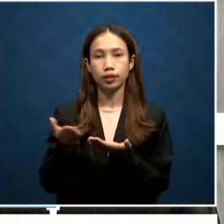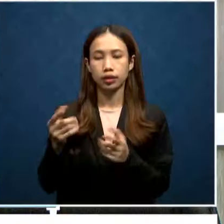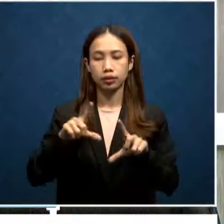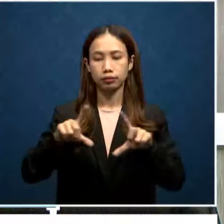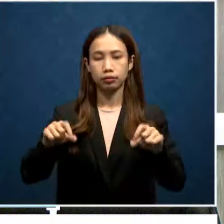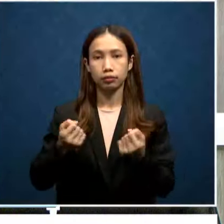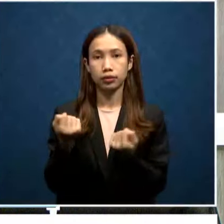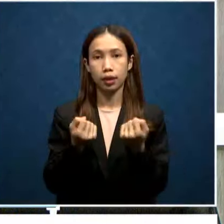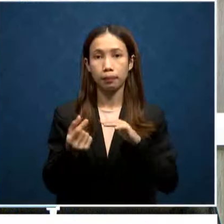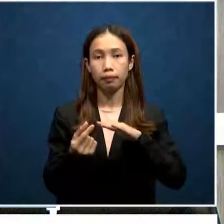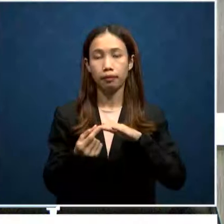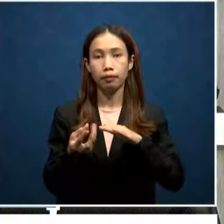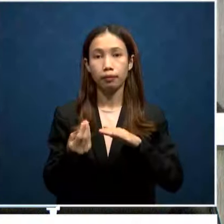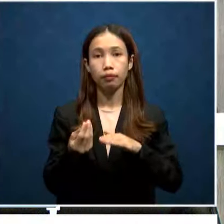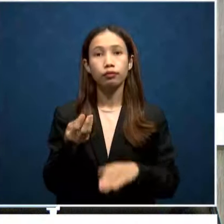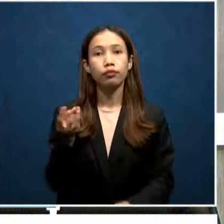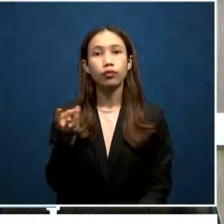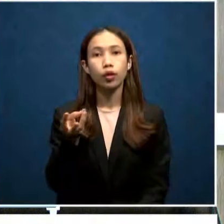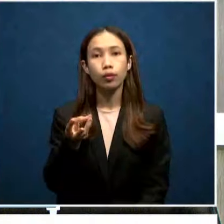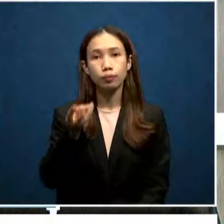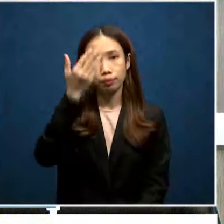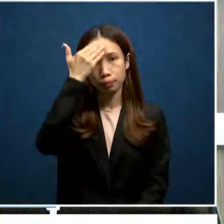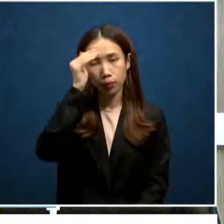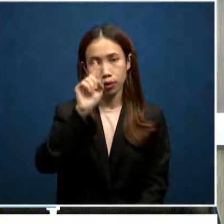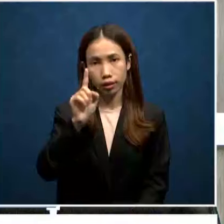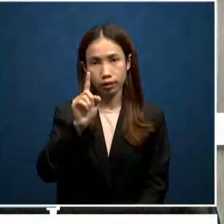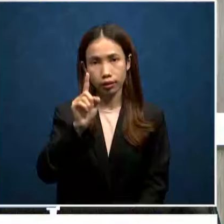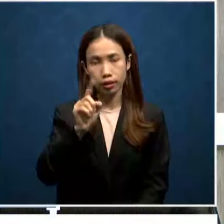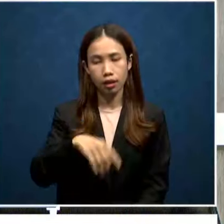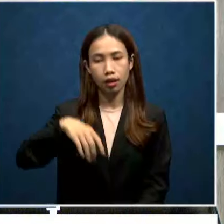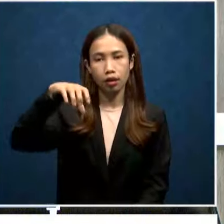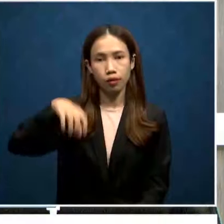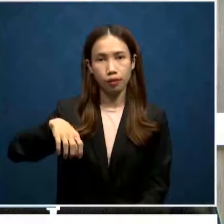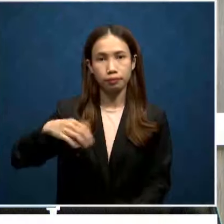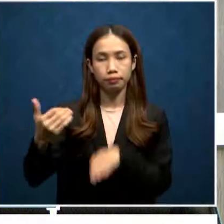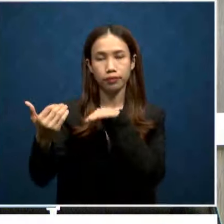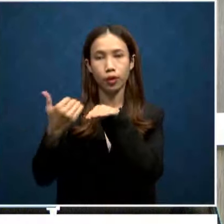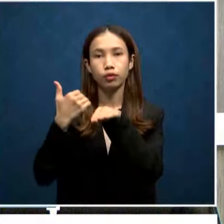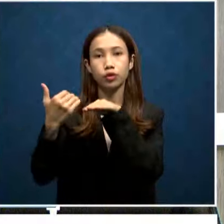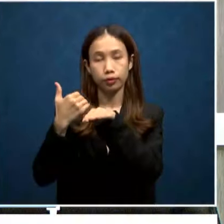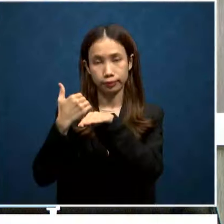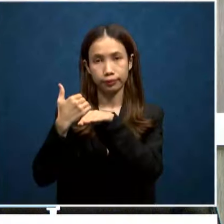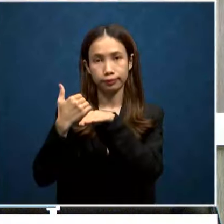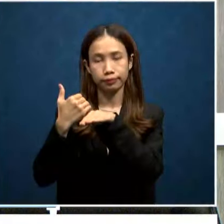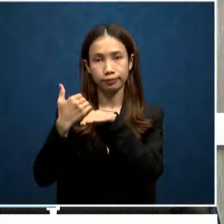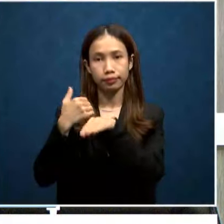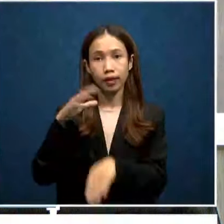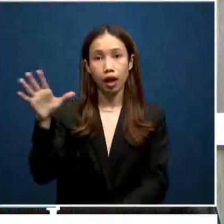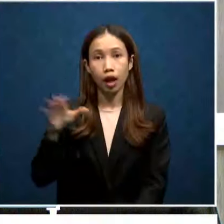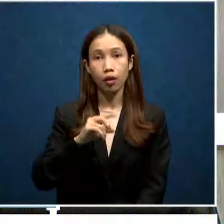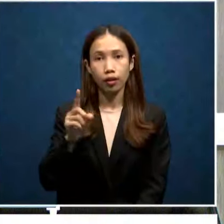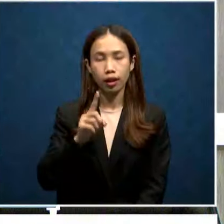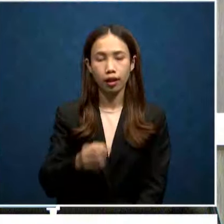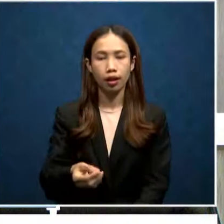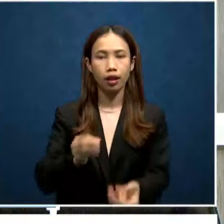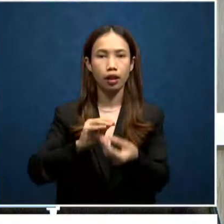เพราะอะไรเพราะปรากฏว่ากรมการขนส่งทางโบกเอาเลขเก่า